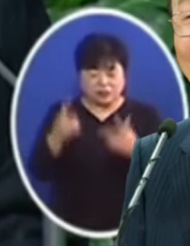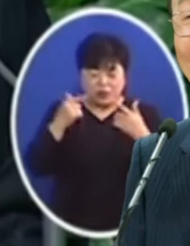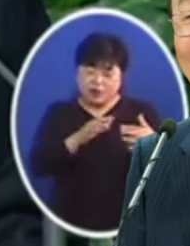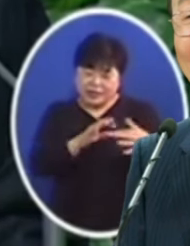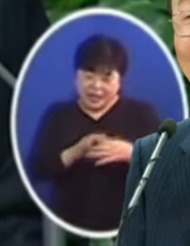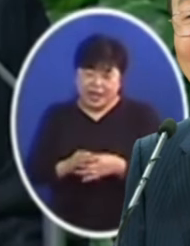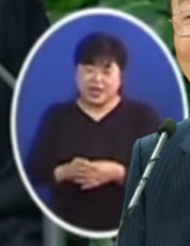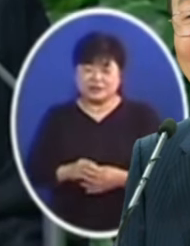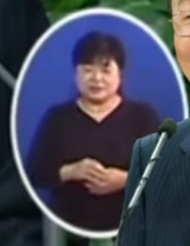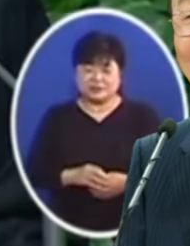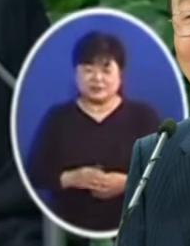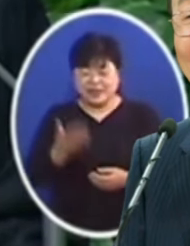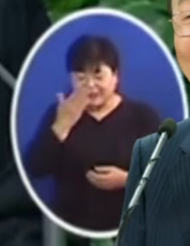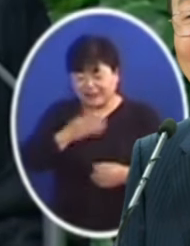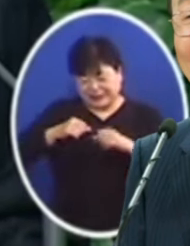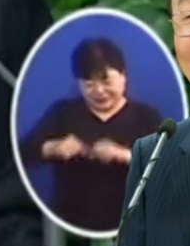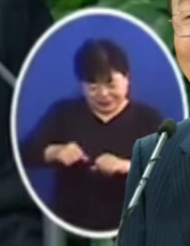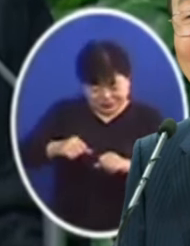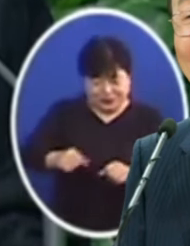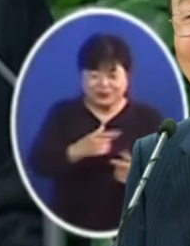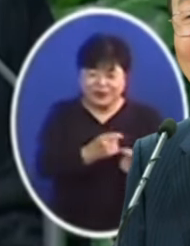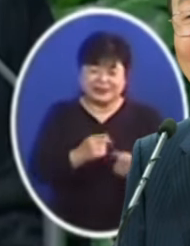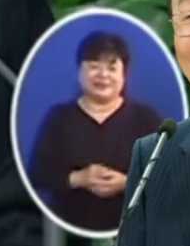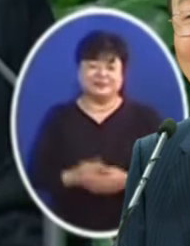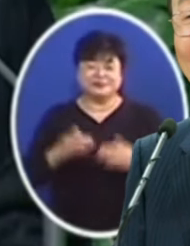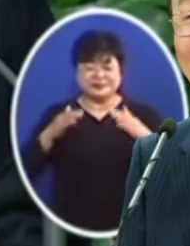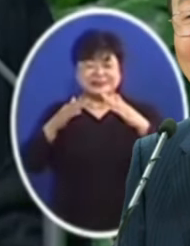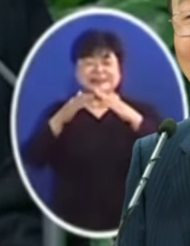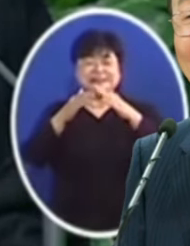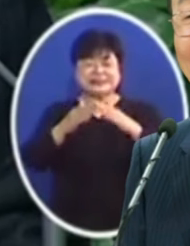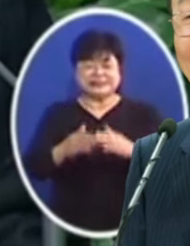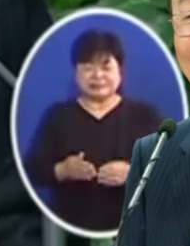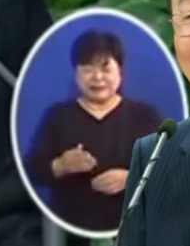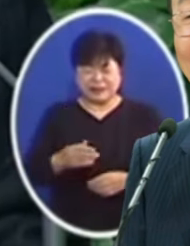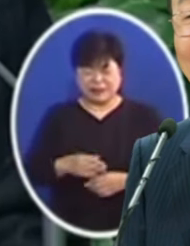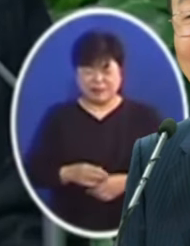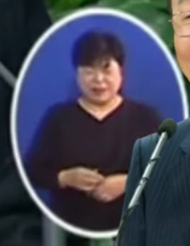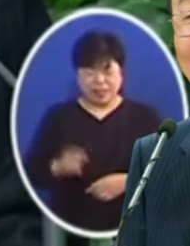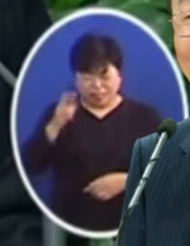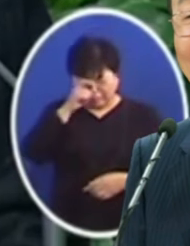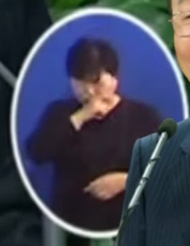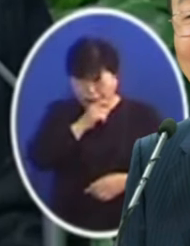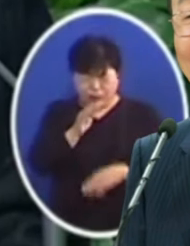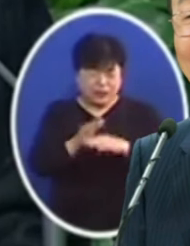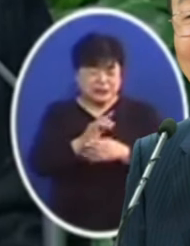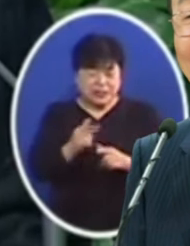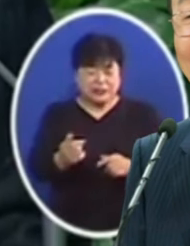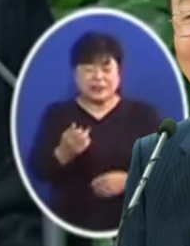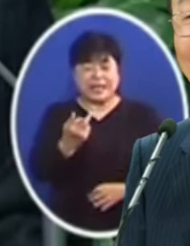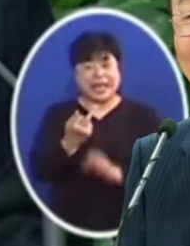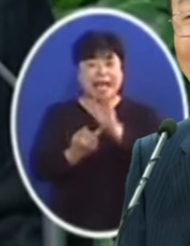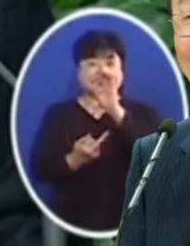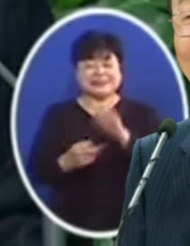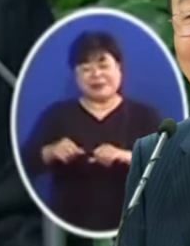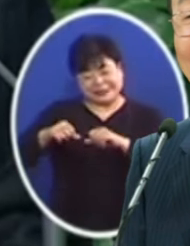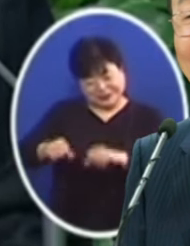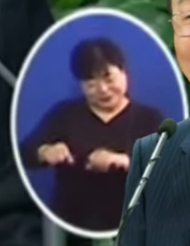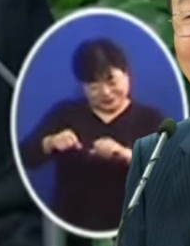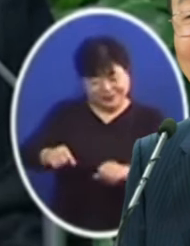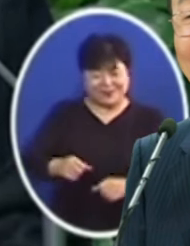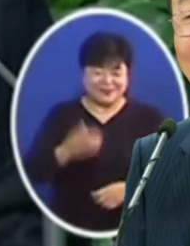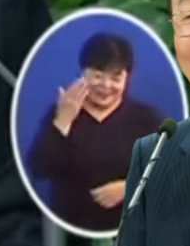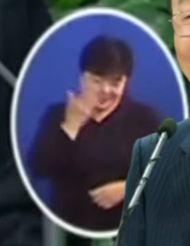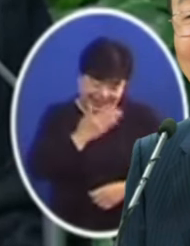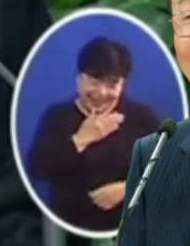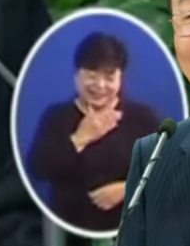늘 집안 청소하지 않습니까? 온 집안에 쓰레기가 차질 때까지 기다립니까? 아니지요. 아침마다 집안 청소하는데,